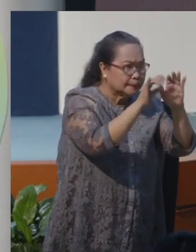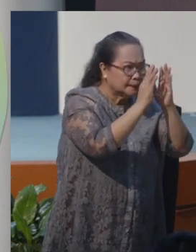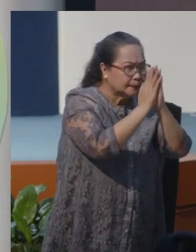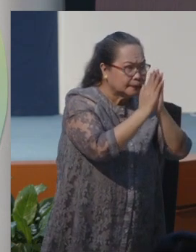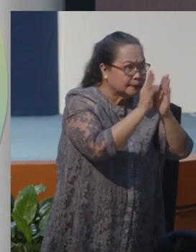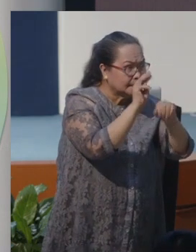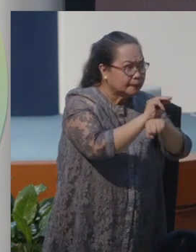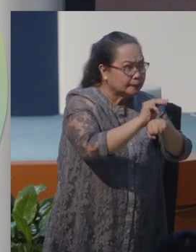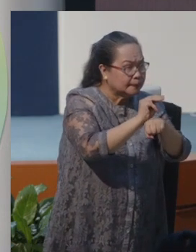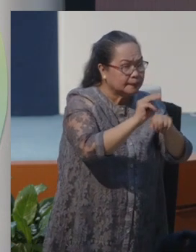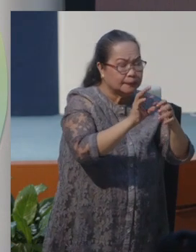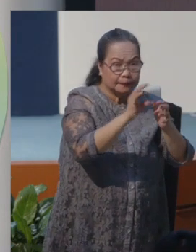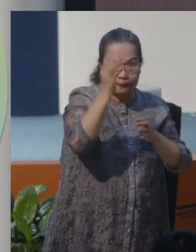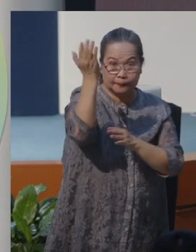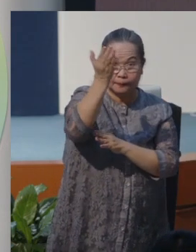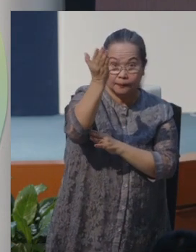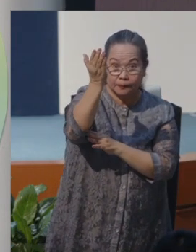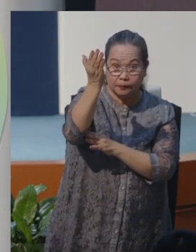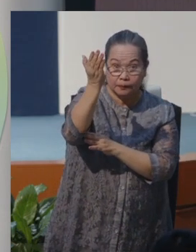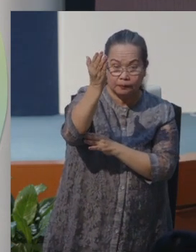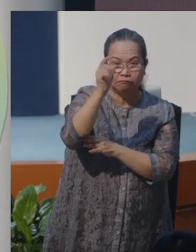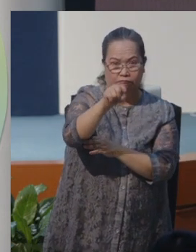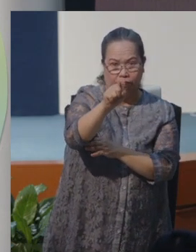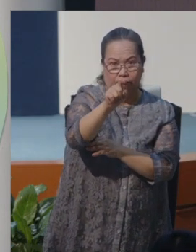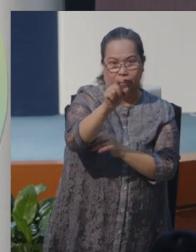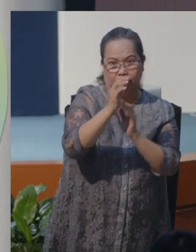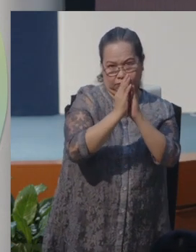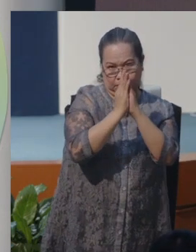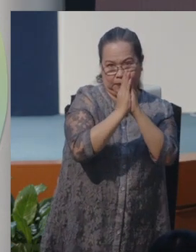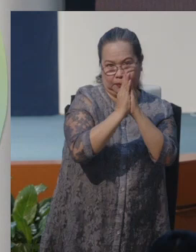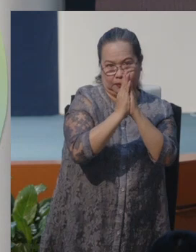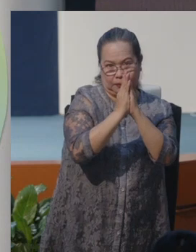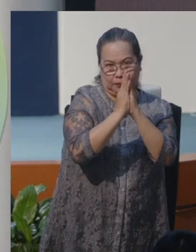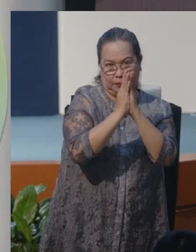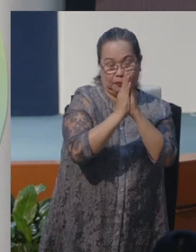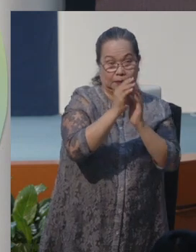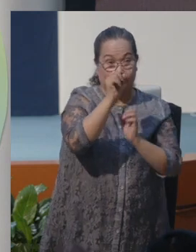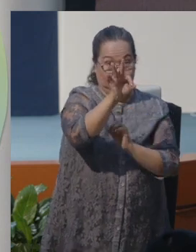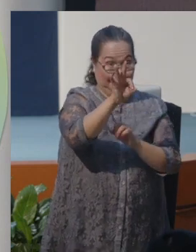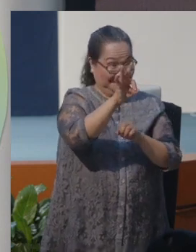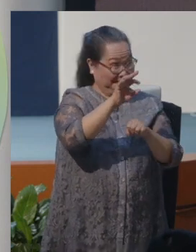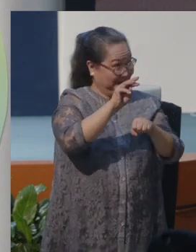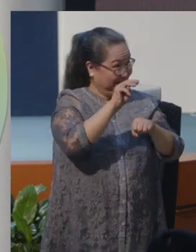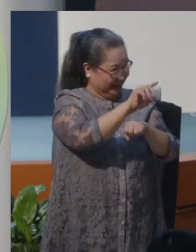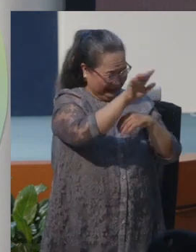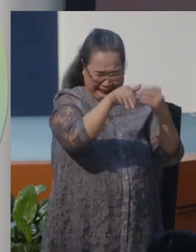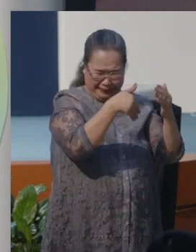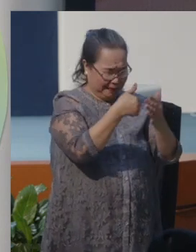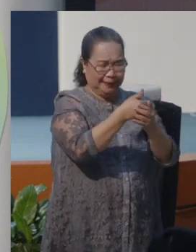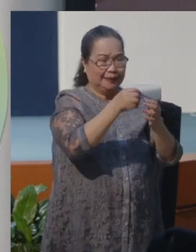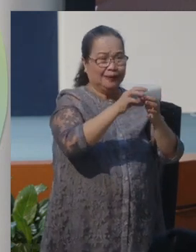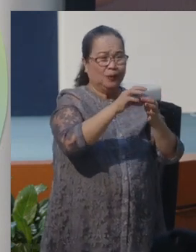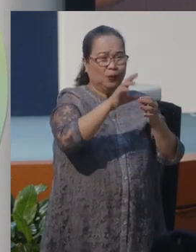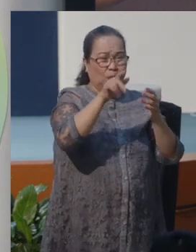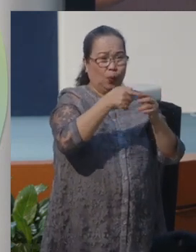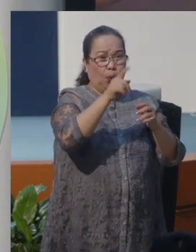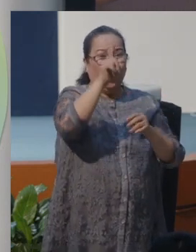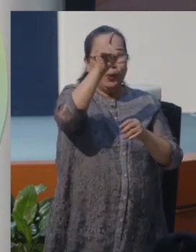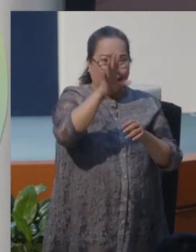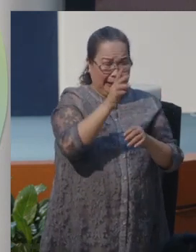ministeryo ng Ebanghelyo. Pinapakita niya rito na ang ministeryo, kahit na siya ang